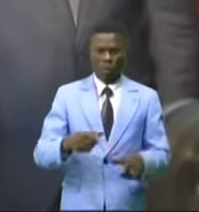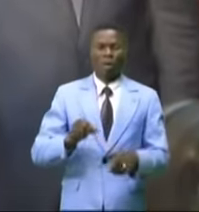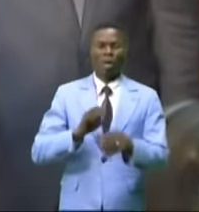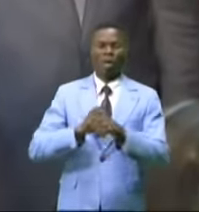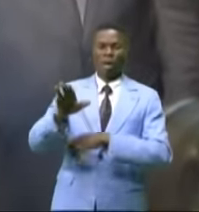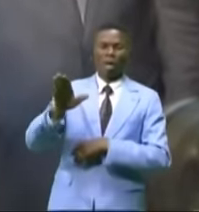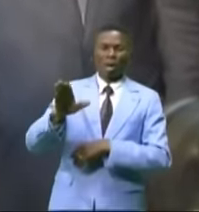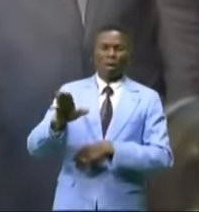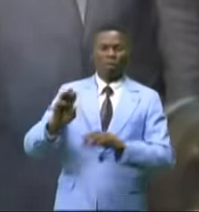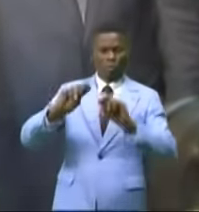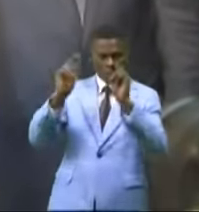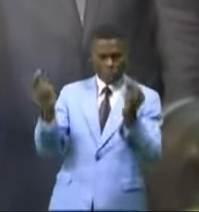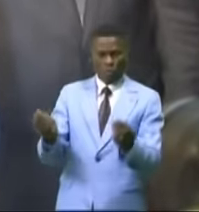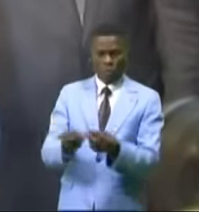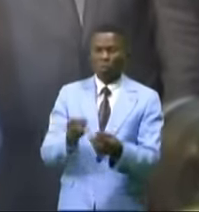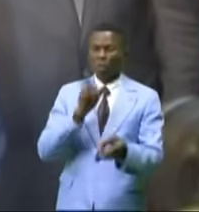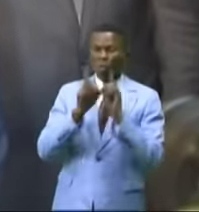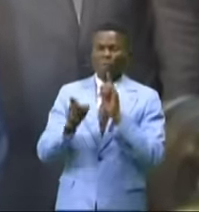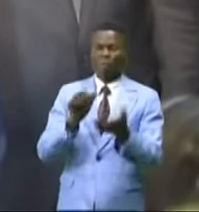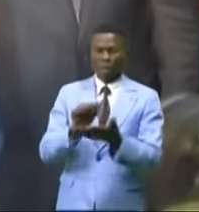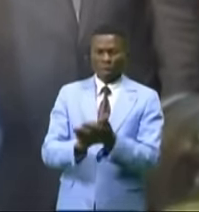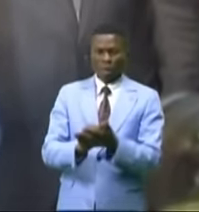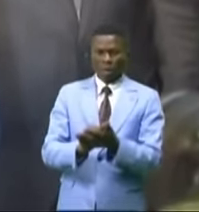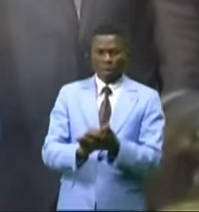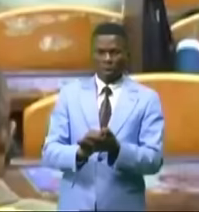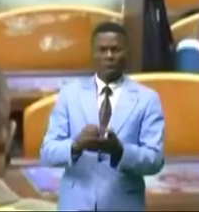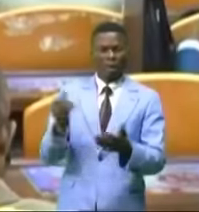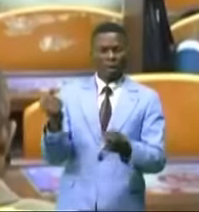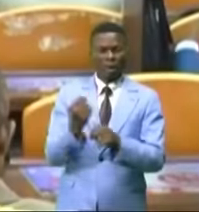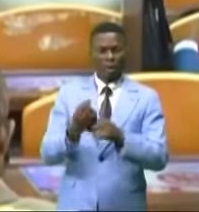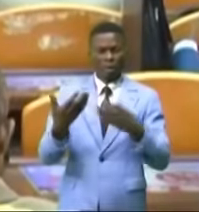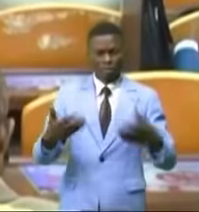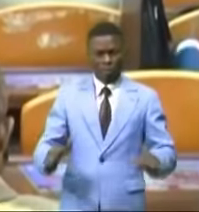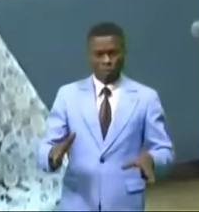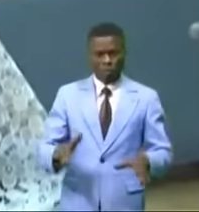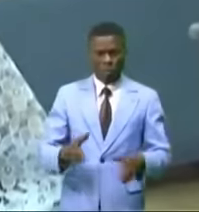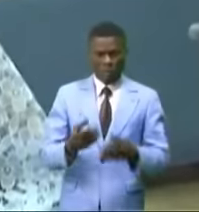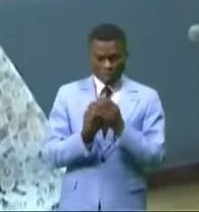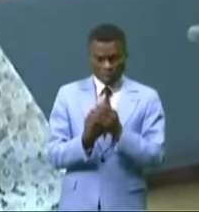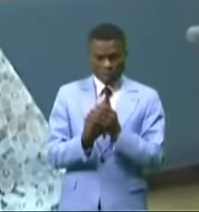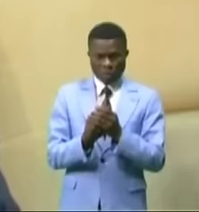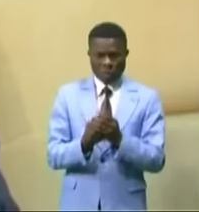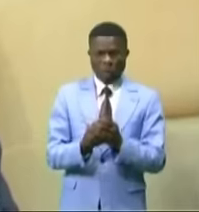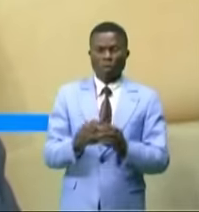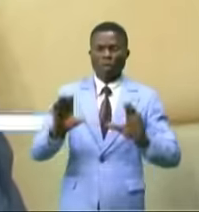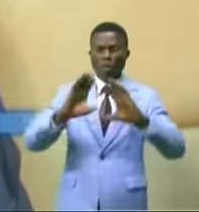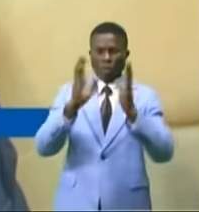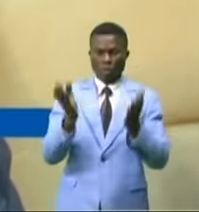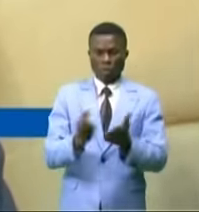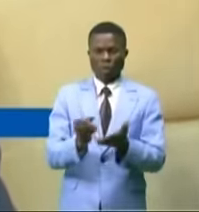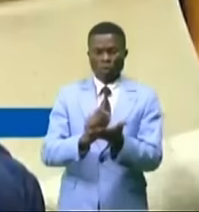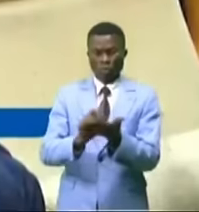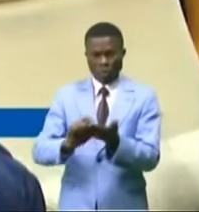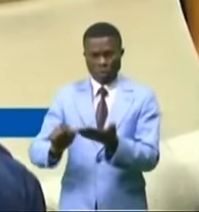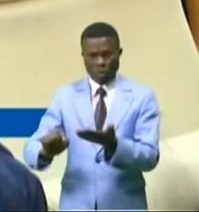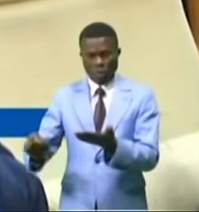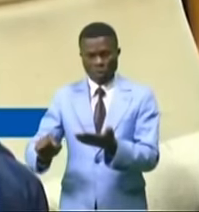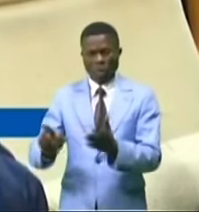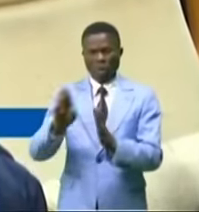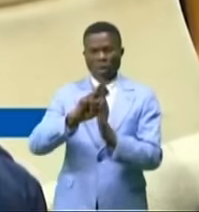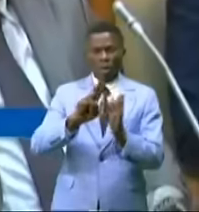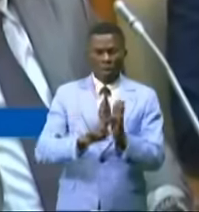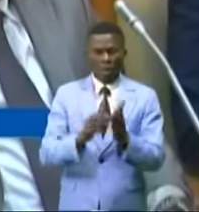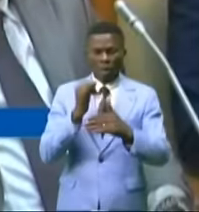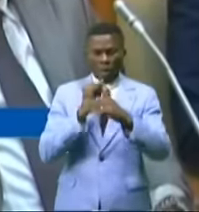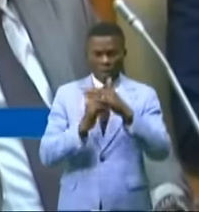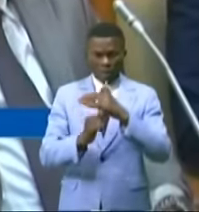dans cette commission ont siégé. Ils ont terminé le travail. Dans les prochains jours, la commission de la rédaction du règlement d'ordre